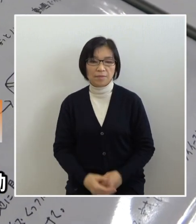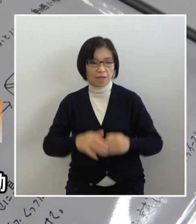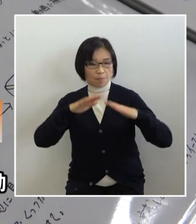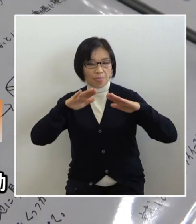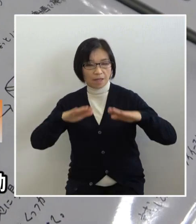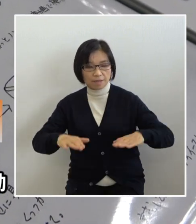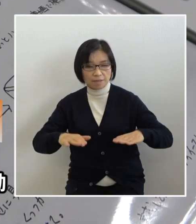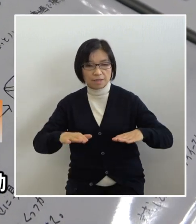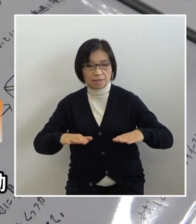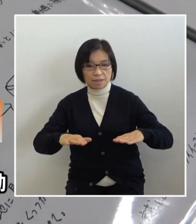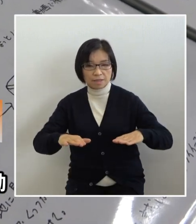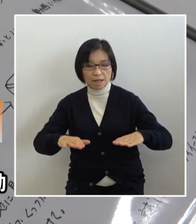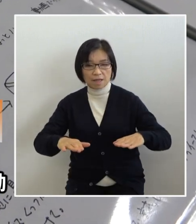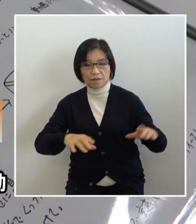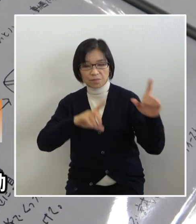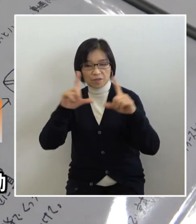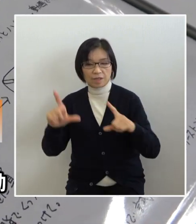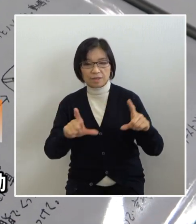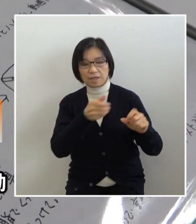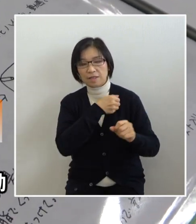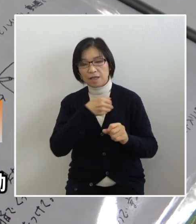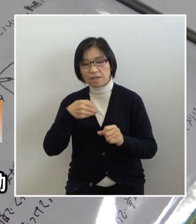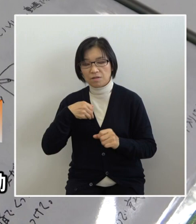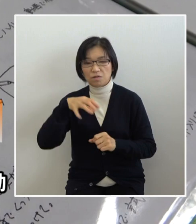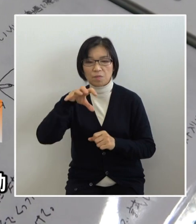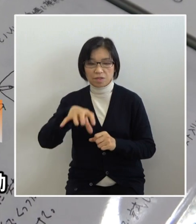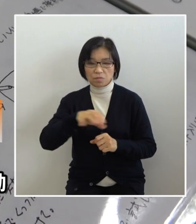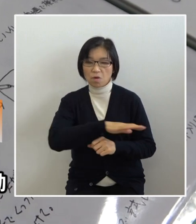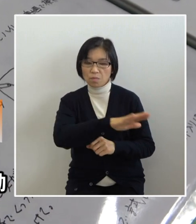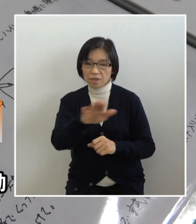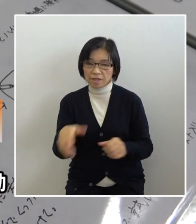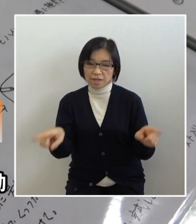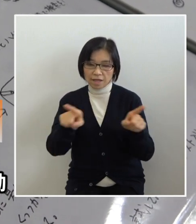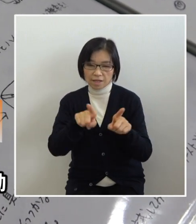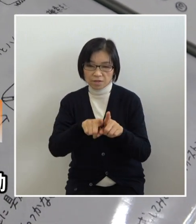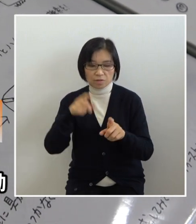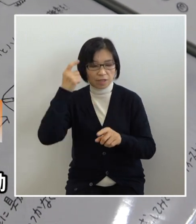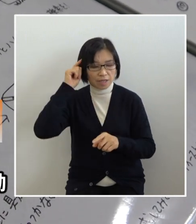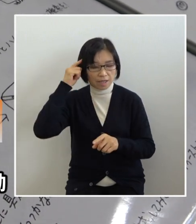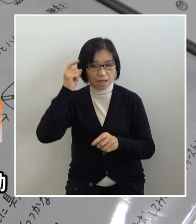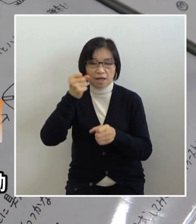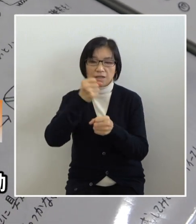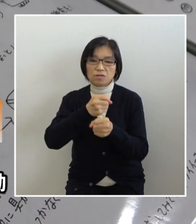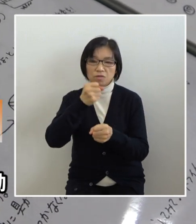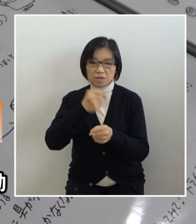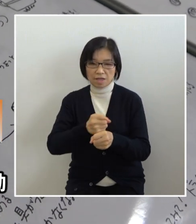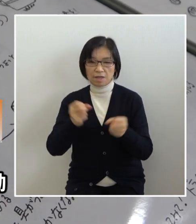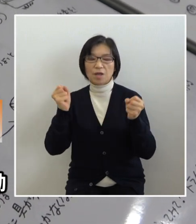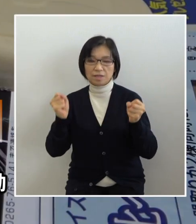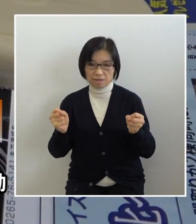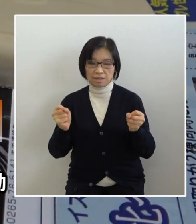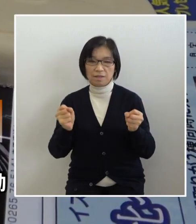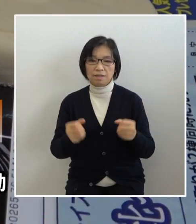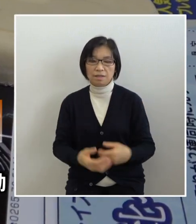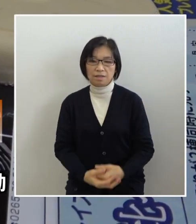安心して過ごせる居場所をみんなで一緒に考えながら作っています。